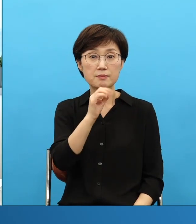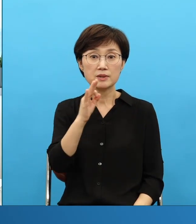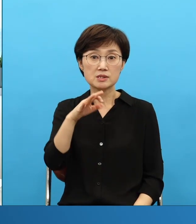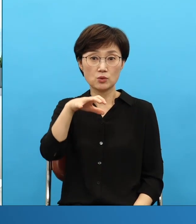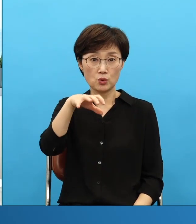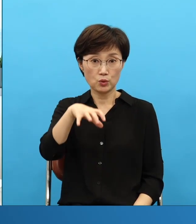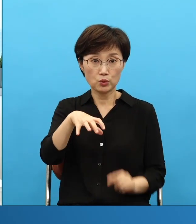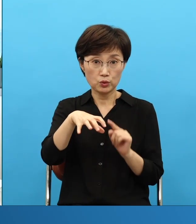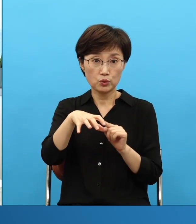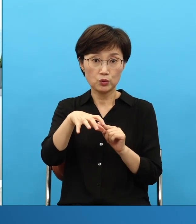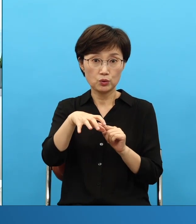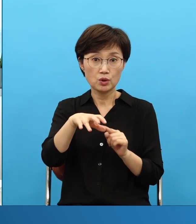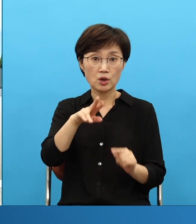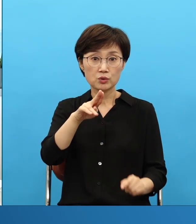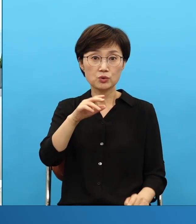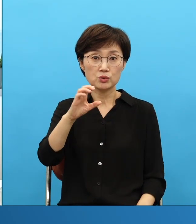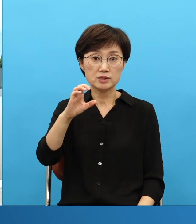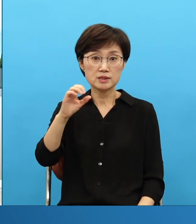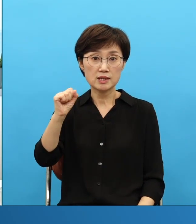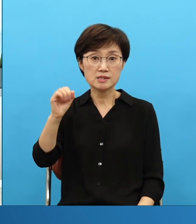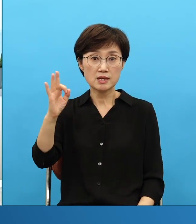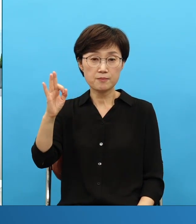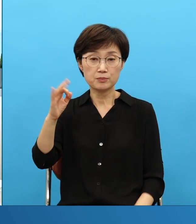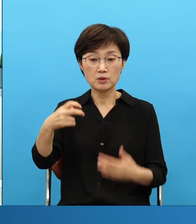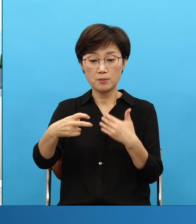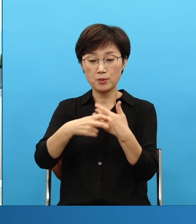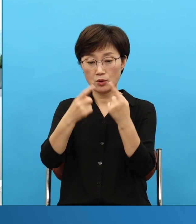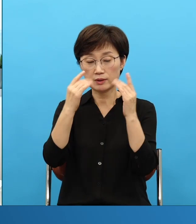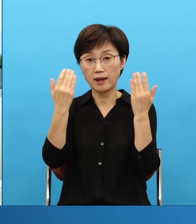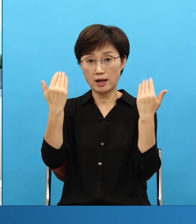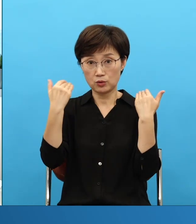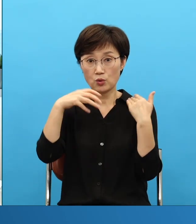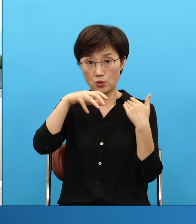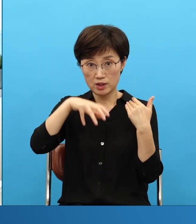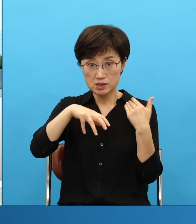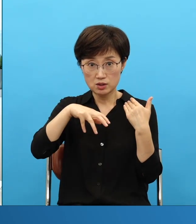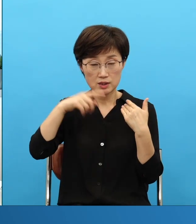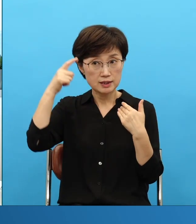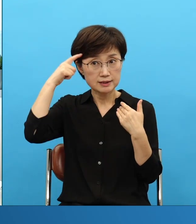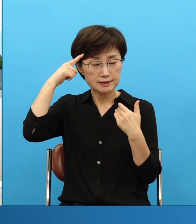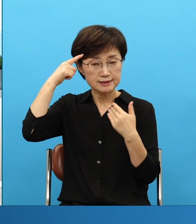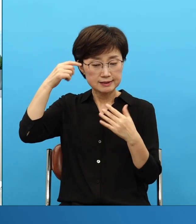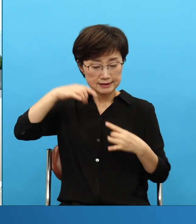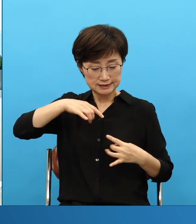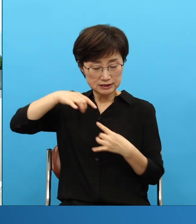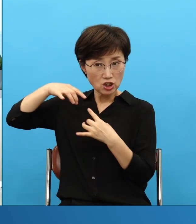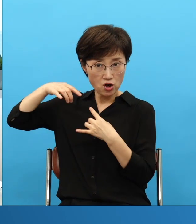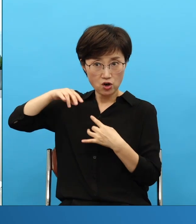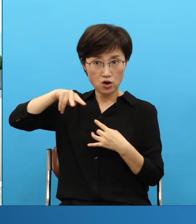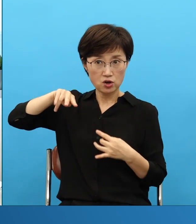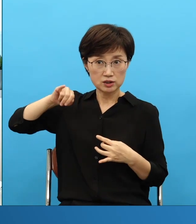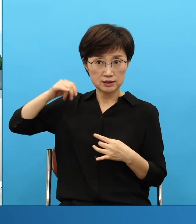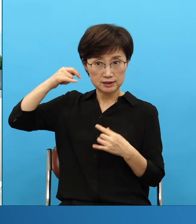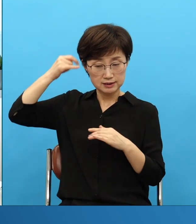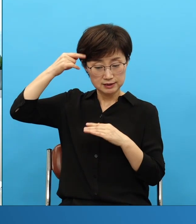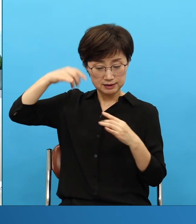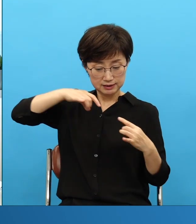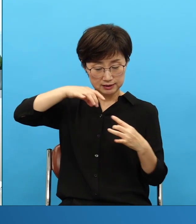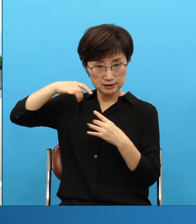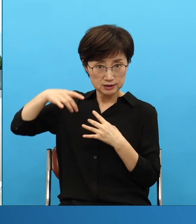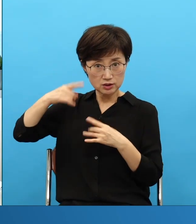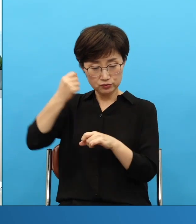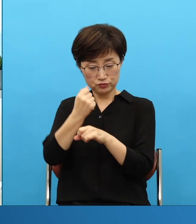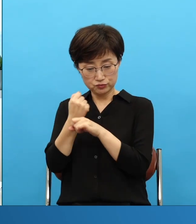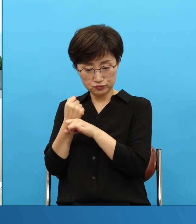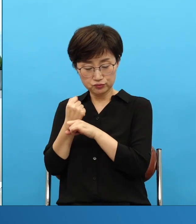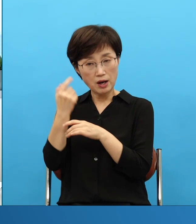샌프란시스코에 위치하고 있는 UCSF 의과대학 신경과에서 박사 후 연구원으로 일하고 있는 박가나 랩넌트라고